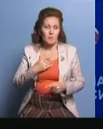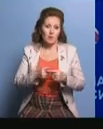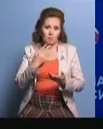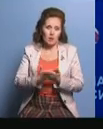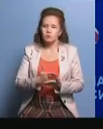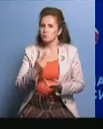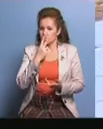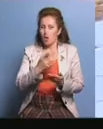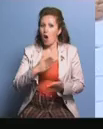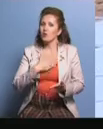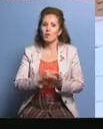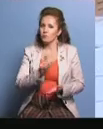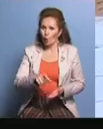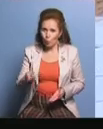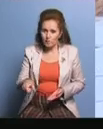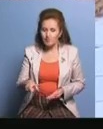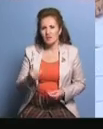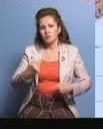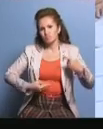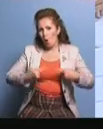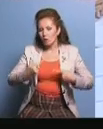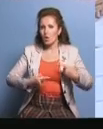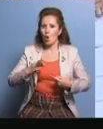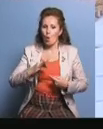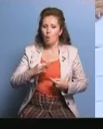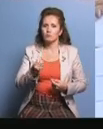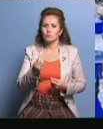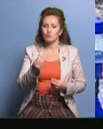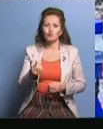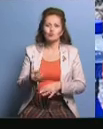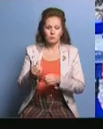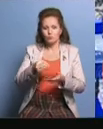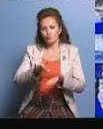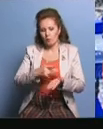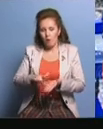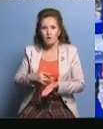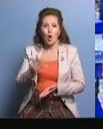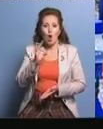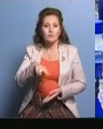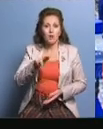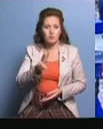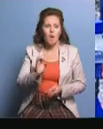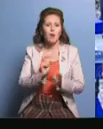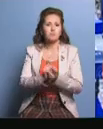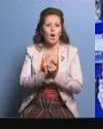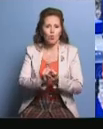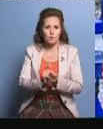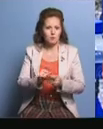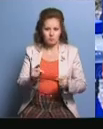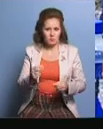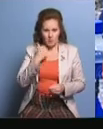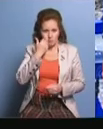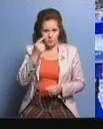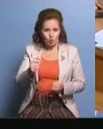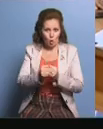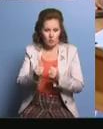активность собственников. Спорили и о счетах за ОДН. Предложили варианты, как бороться с недобросовестными соседями, которые оплачивают свою коммуналку